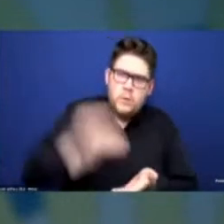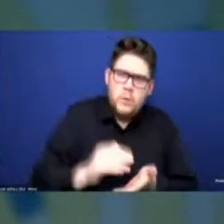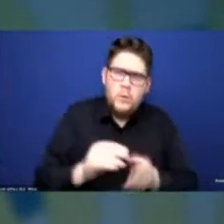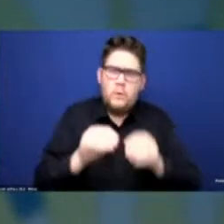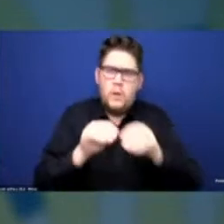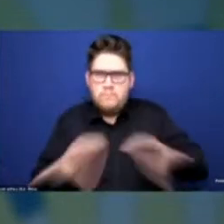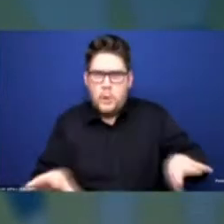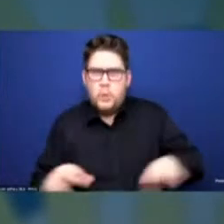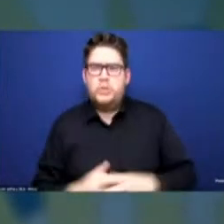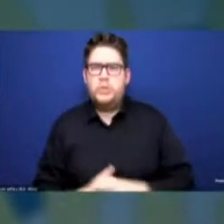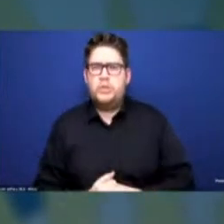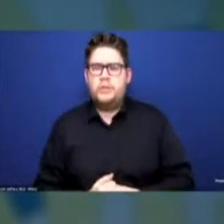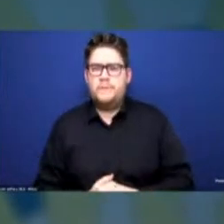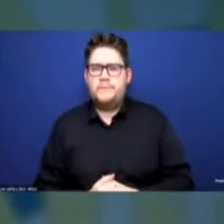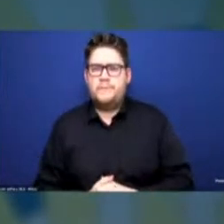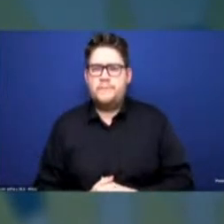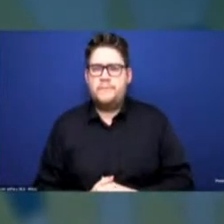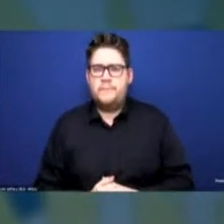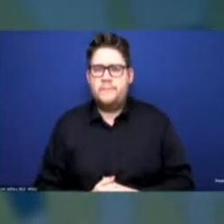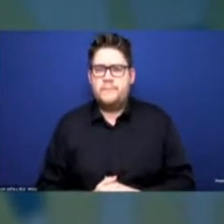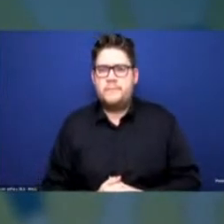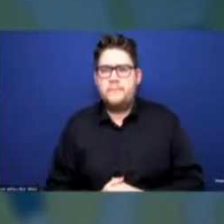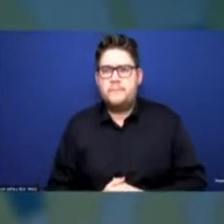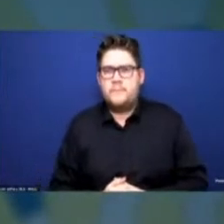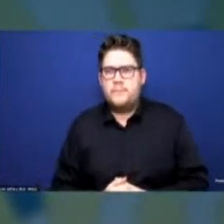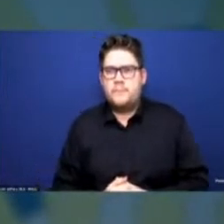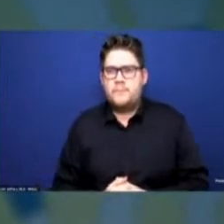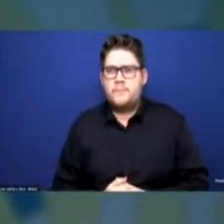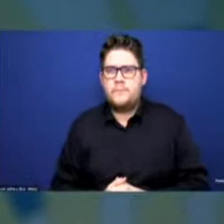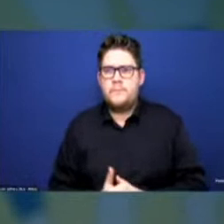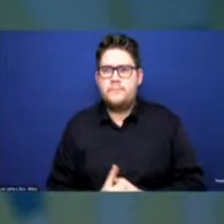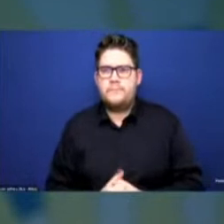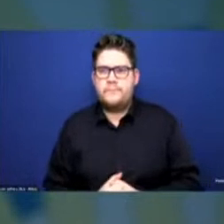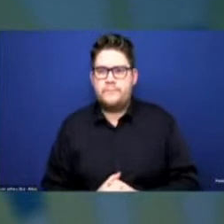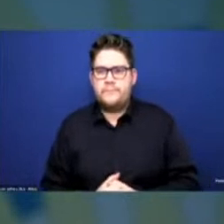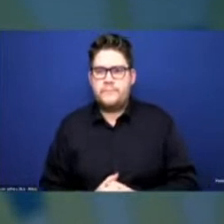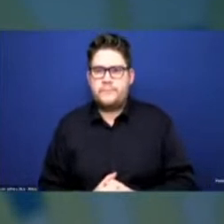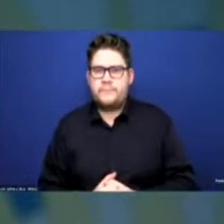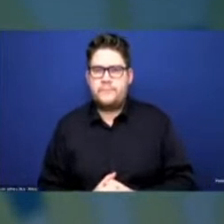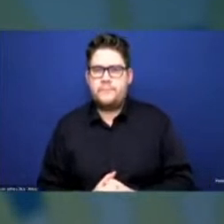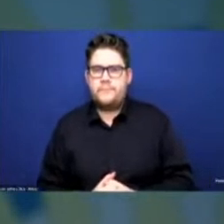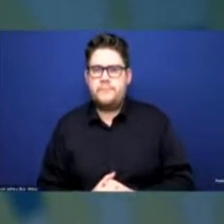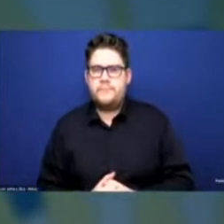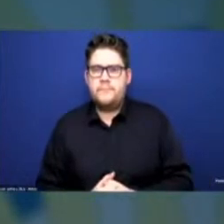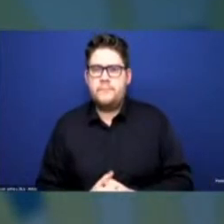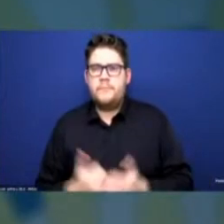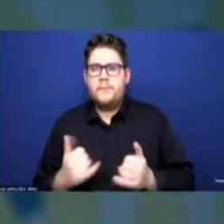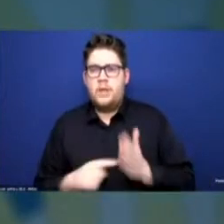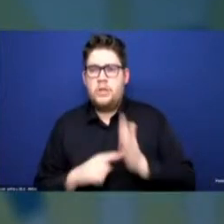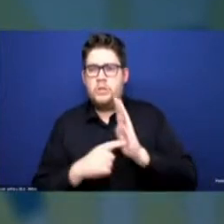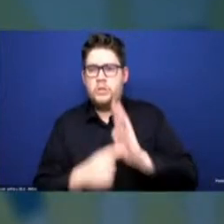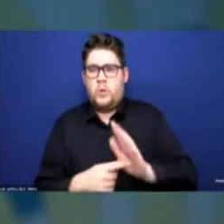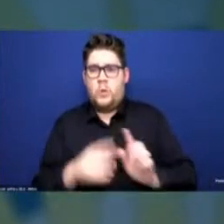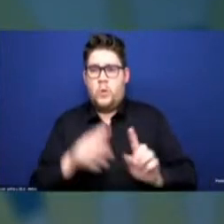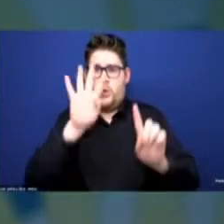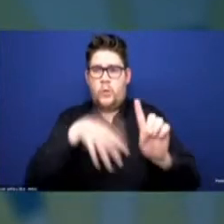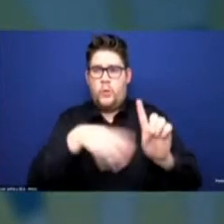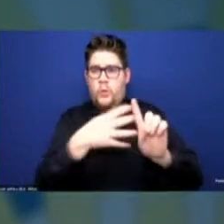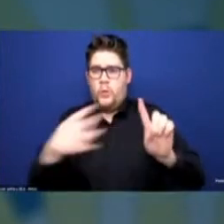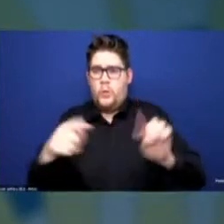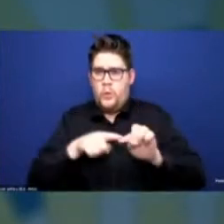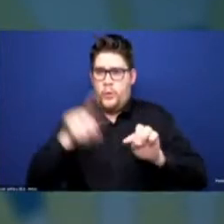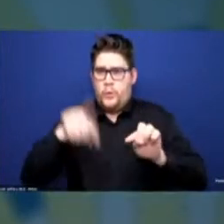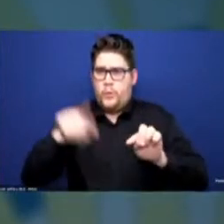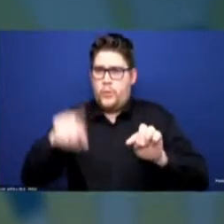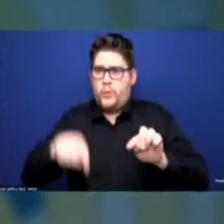This is a summary of the cases in schools. 这个也是 VCH 也是温哥华沿岸卫生局 and staff